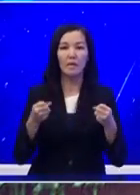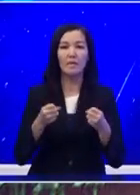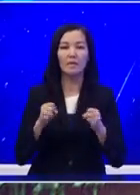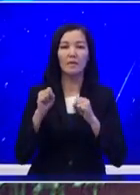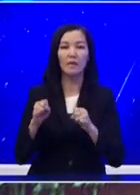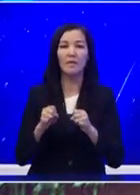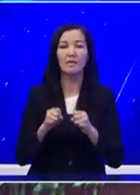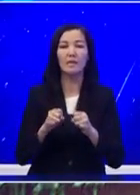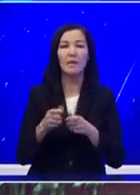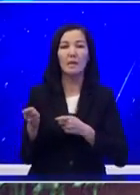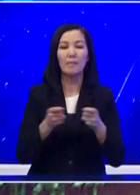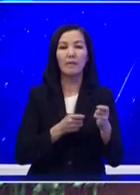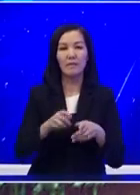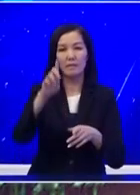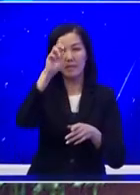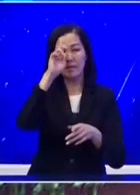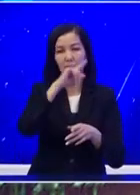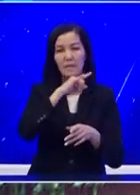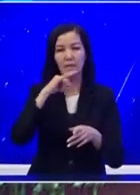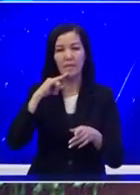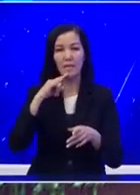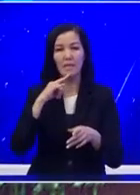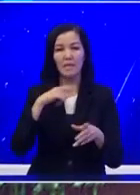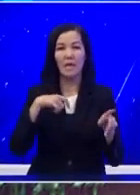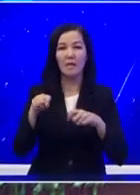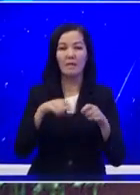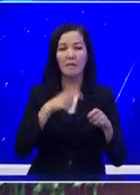и правительство Российской Федерации. Товар со средствами